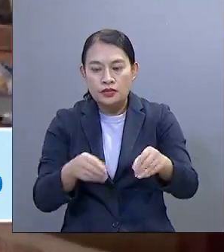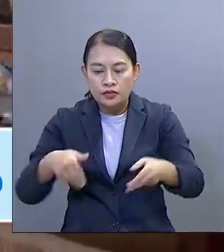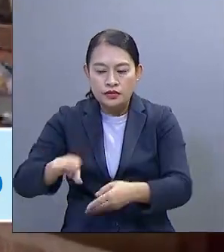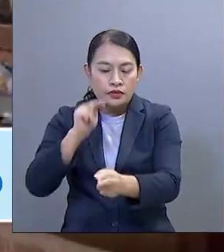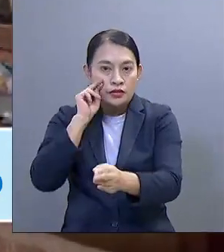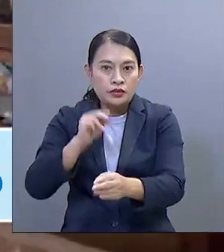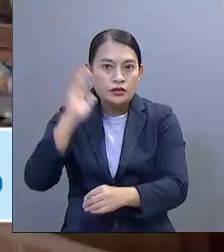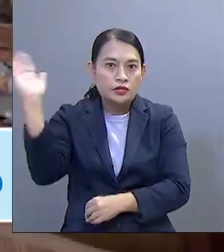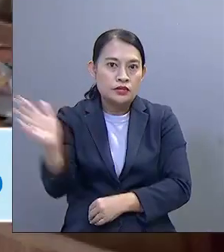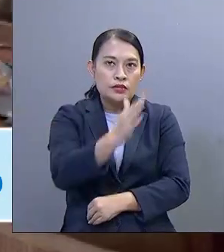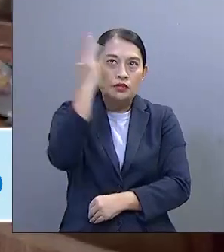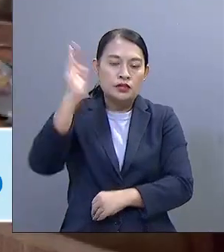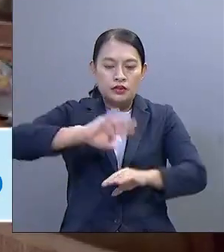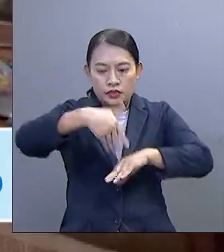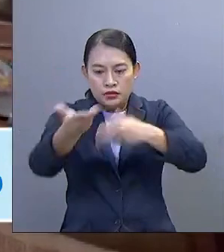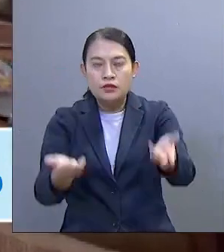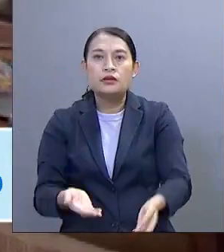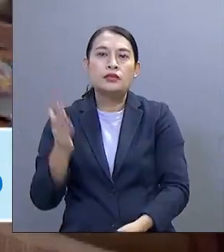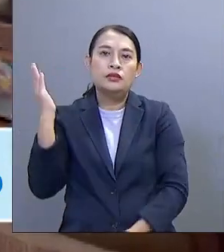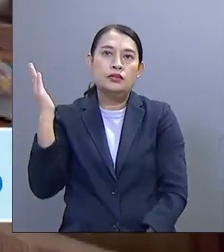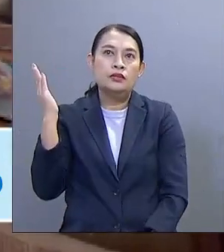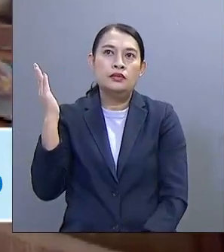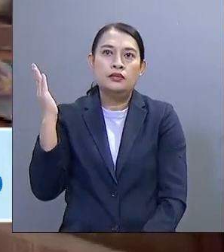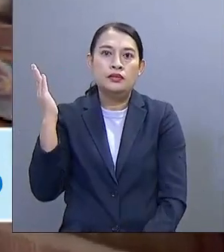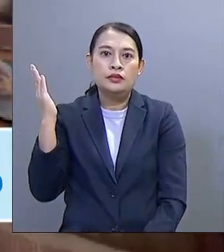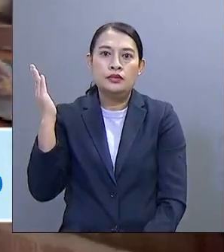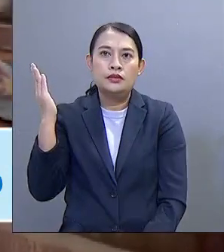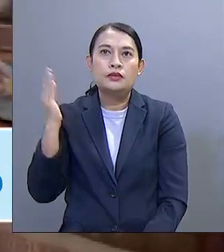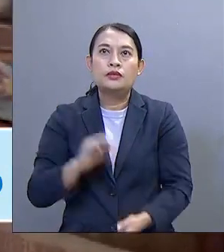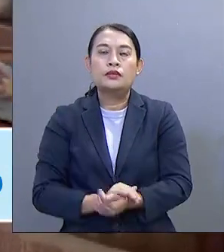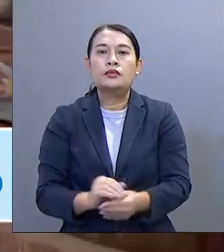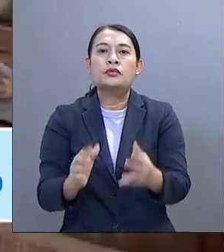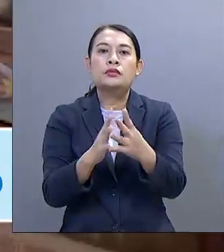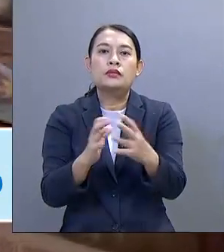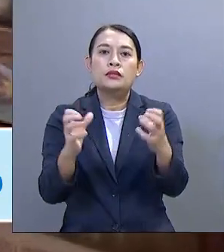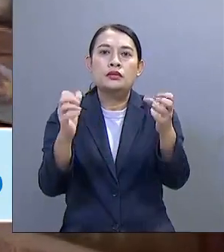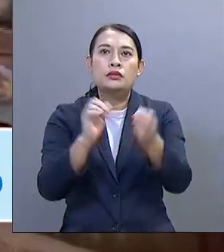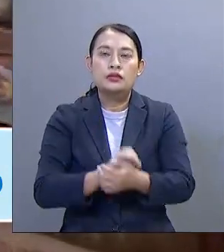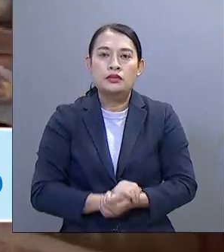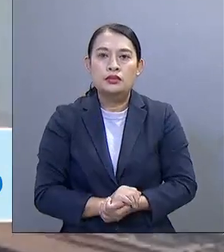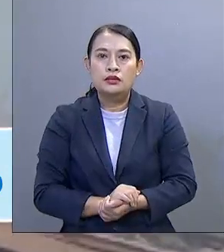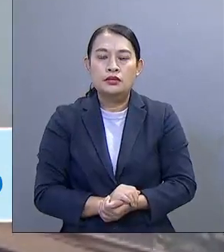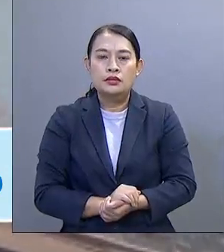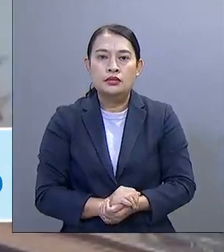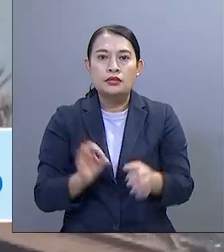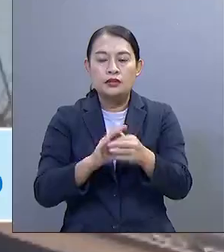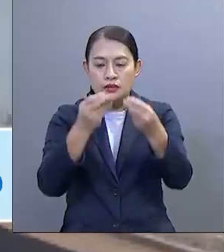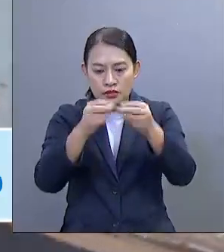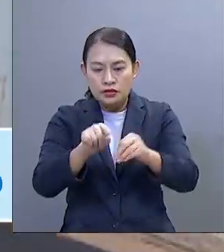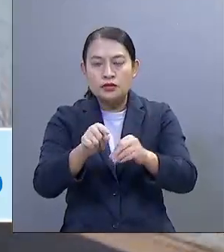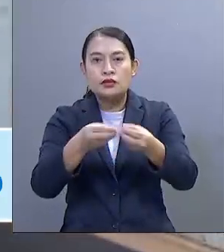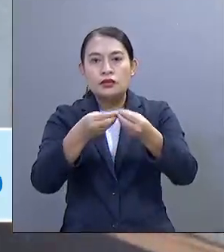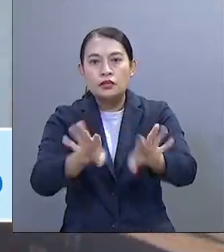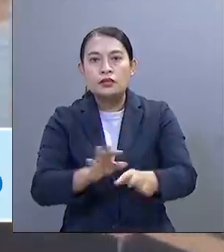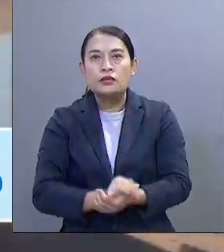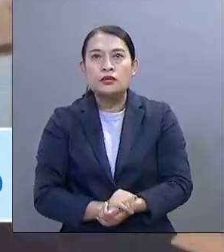ถูกพยุพัดจนหลังคาพังแทบ ไม่มีชินดีเลยกระจกหน่าตàngแปกกระจาย อยู่อาสยกัน